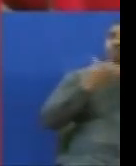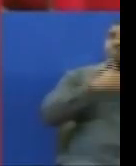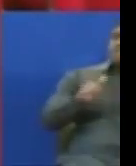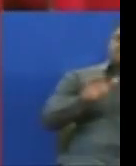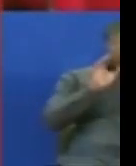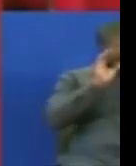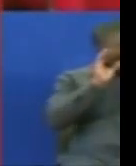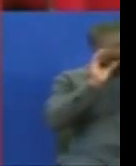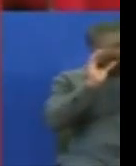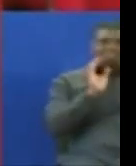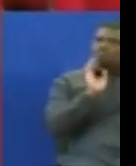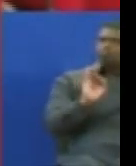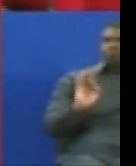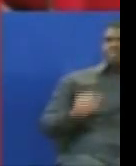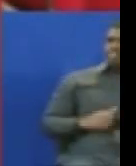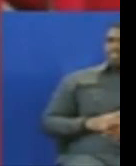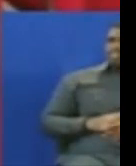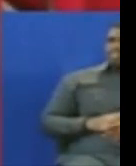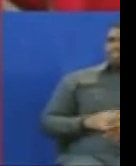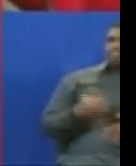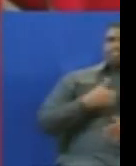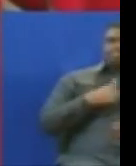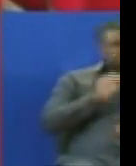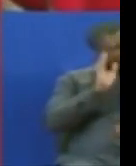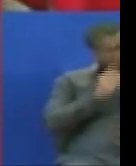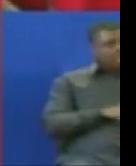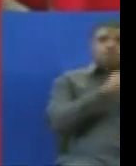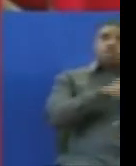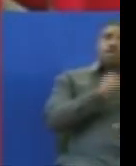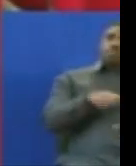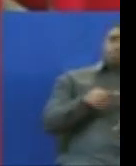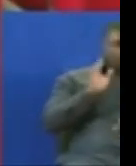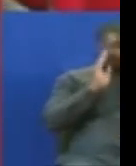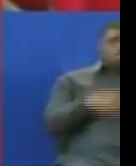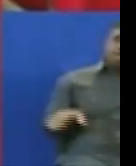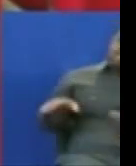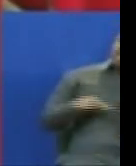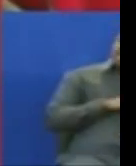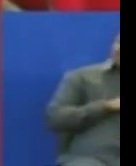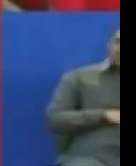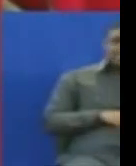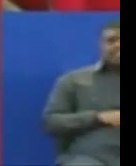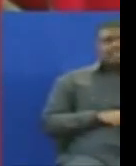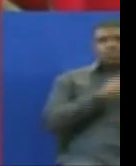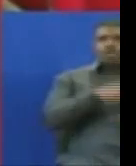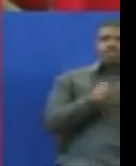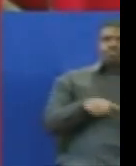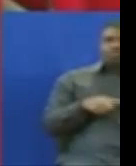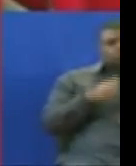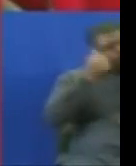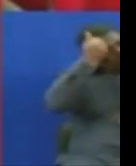Mimi alinisikia, watu wa Itagata wanakukumbuka kwa skimu ya umwagiliaji, watu wa Rungwe wanakukumbuka kwa